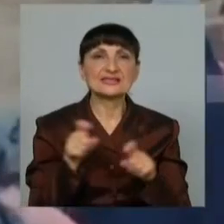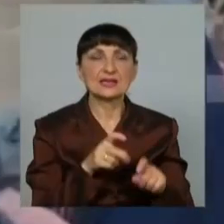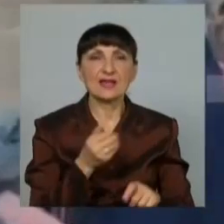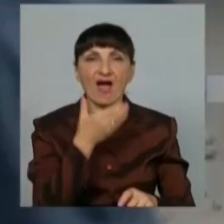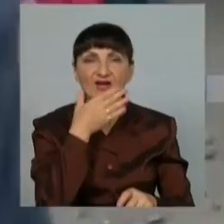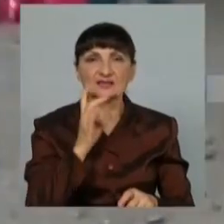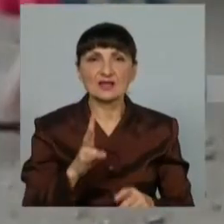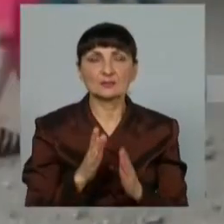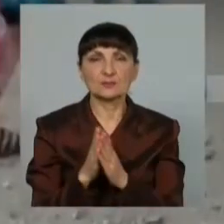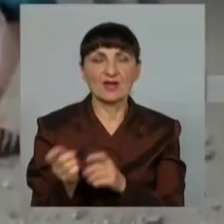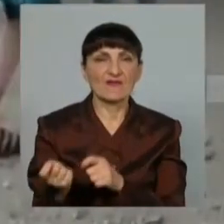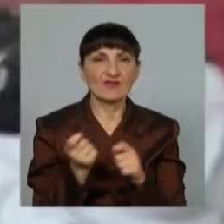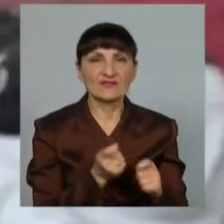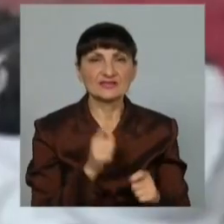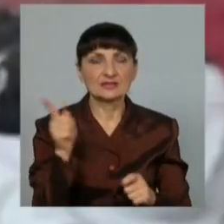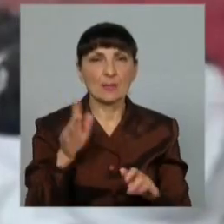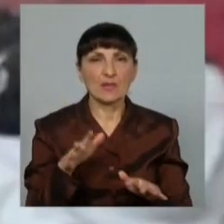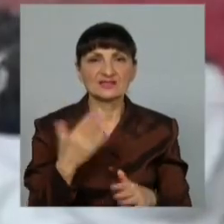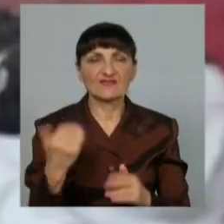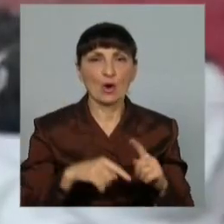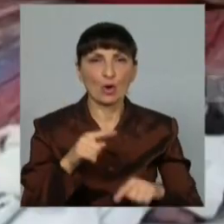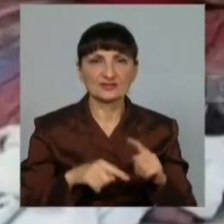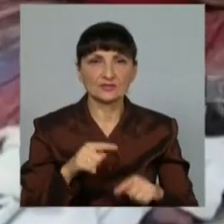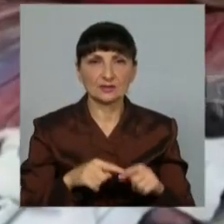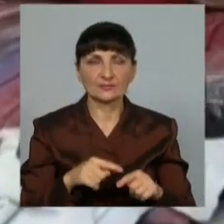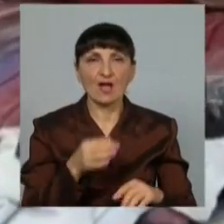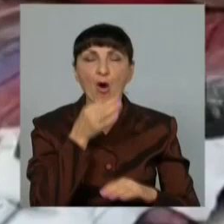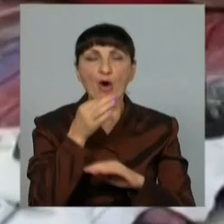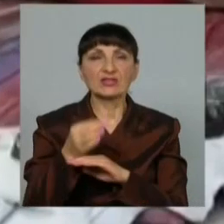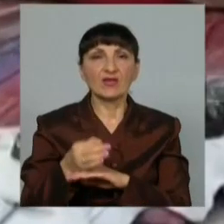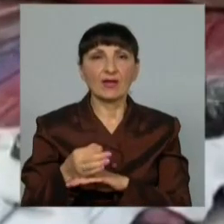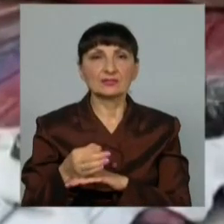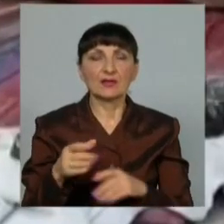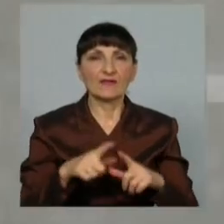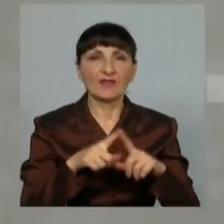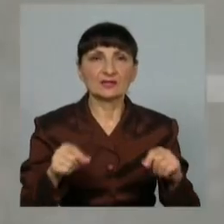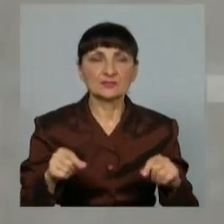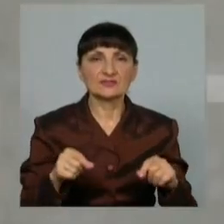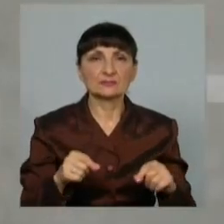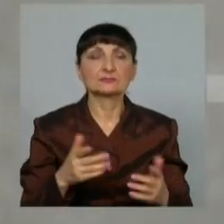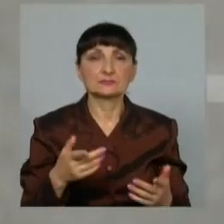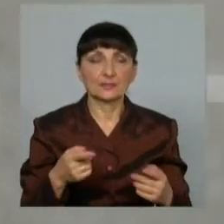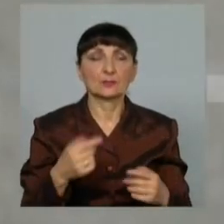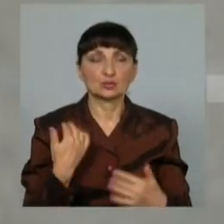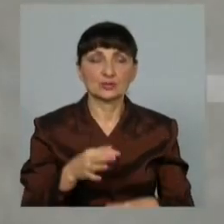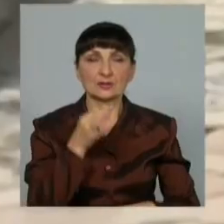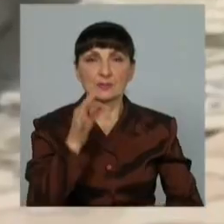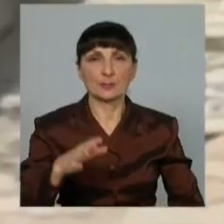Афганистана с просьбой вывести из горячей точки их родственников. Ответ внешнеполитического ведомства не заставил долго